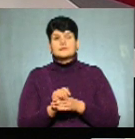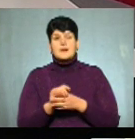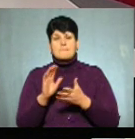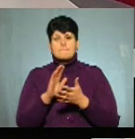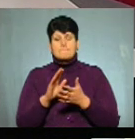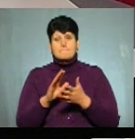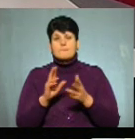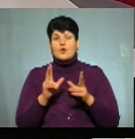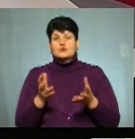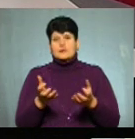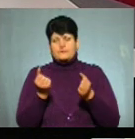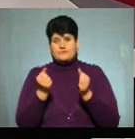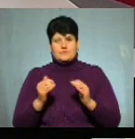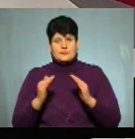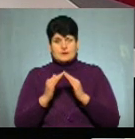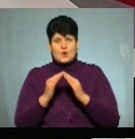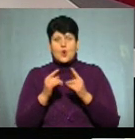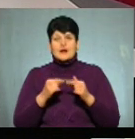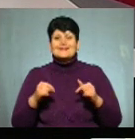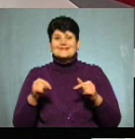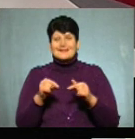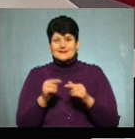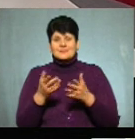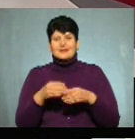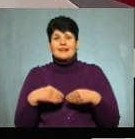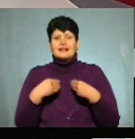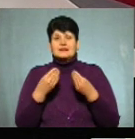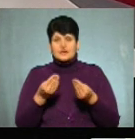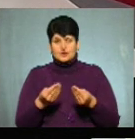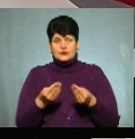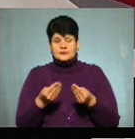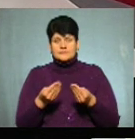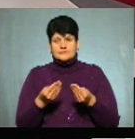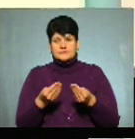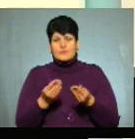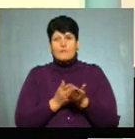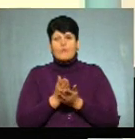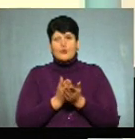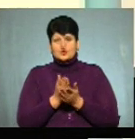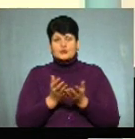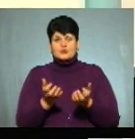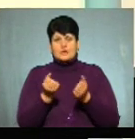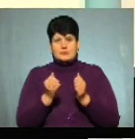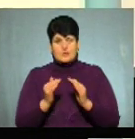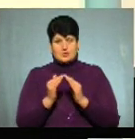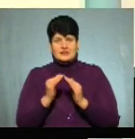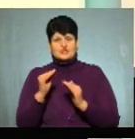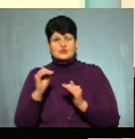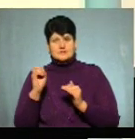балансоутримувачам будинків, тобто організаціям, які надають послуги з утримання будинків,